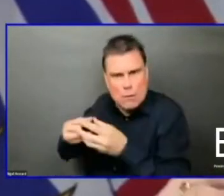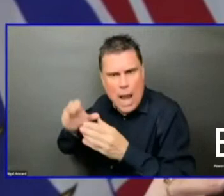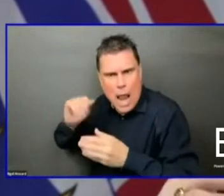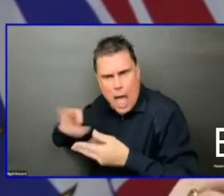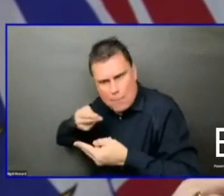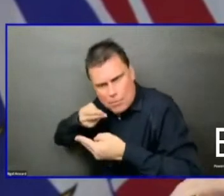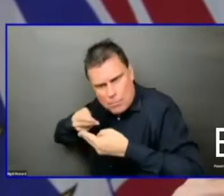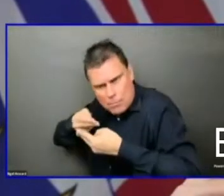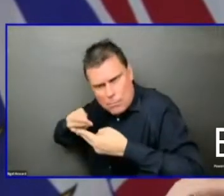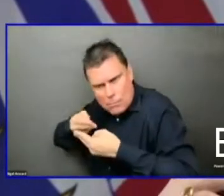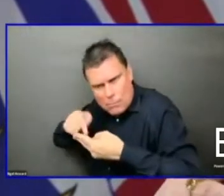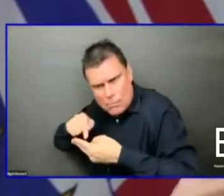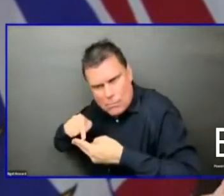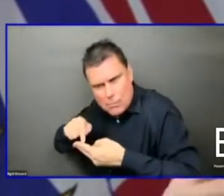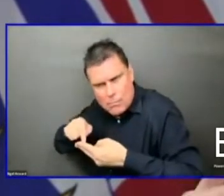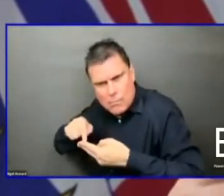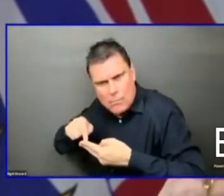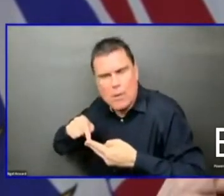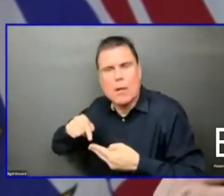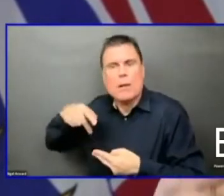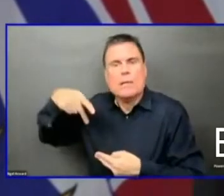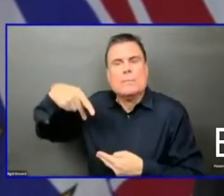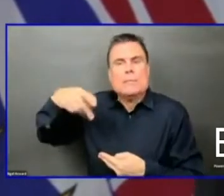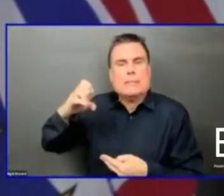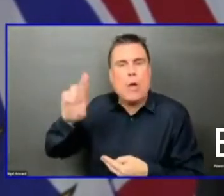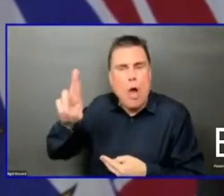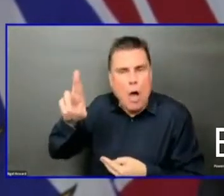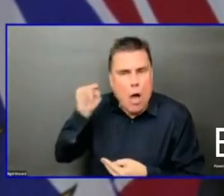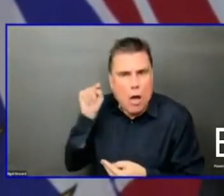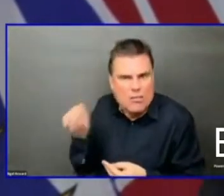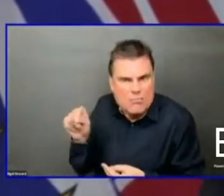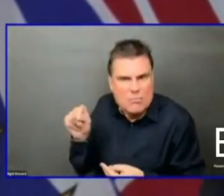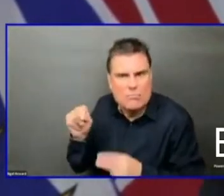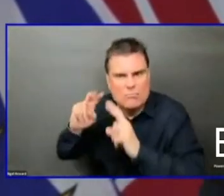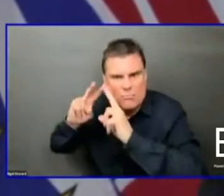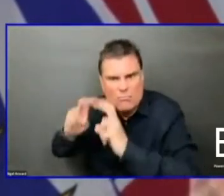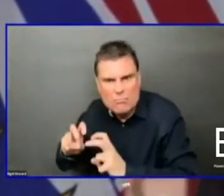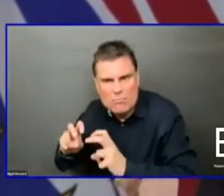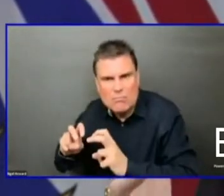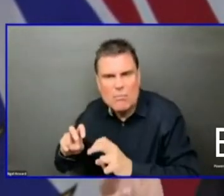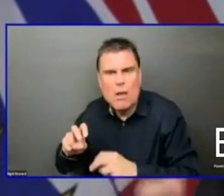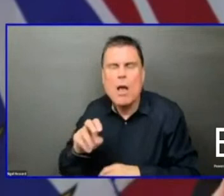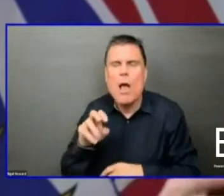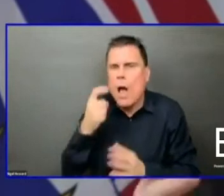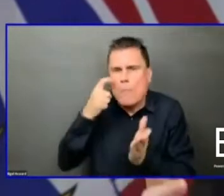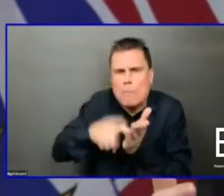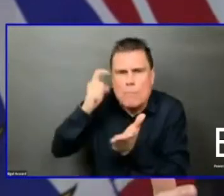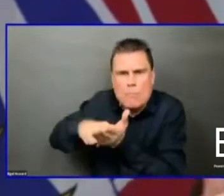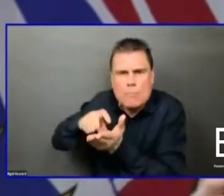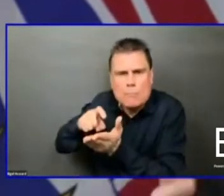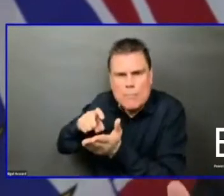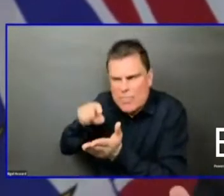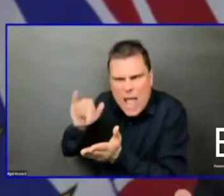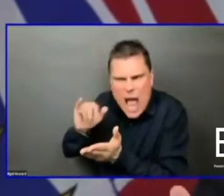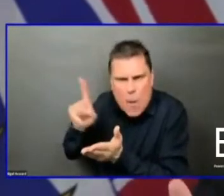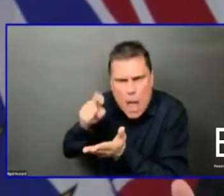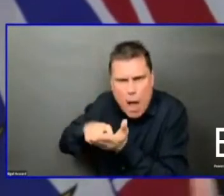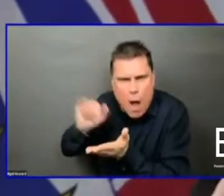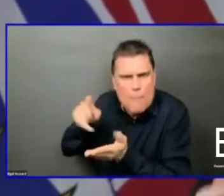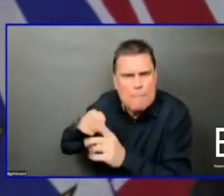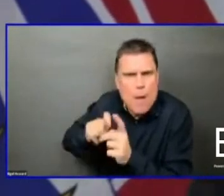那么他说核酸检测这是我们的过程，每一个阳性案例都要做核酸检